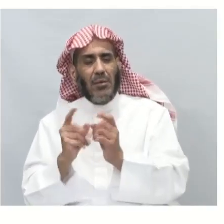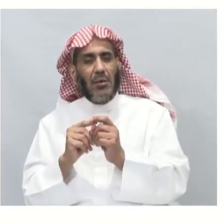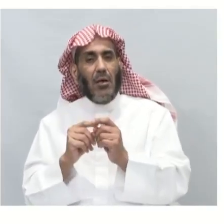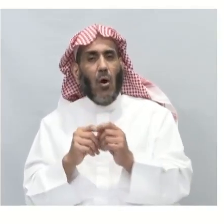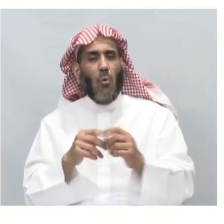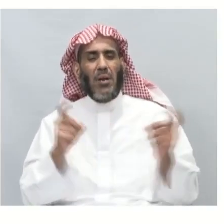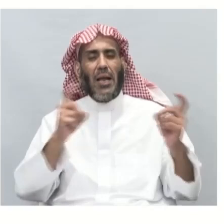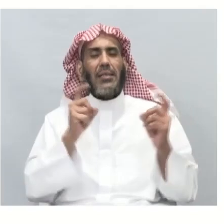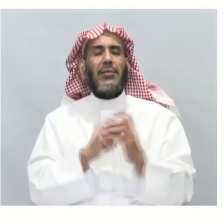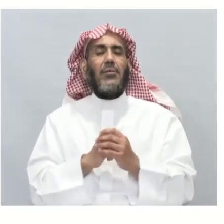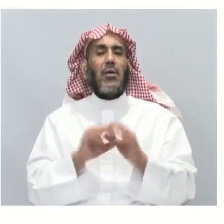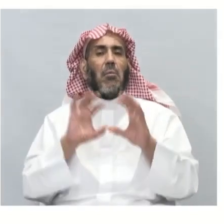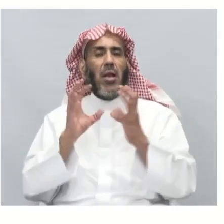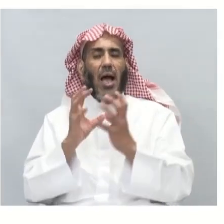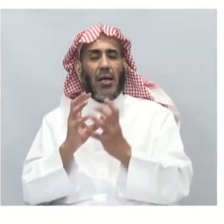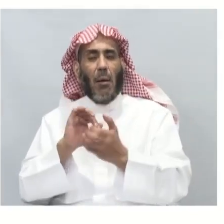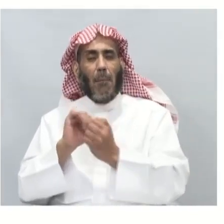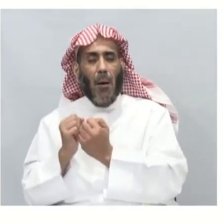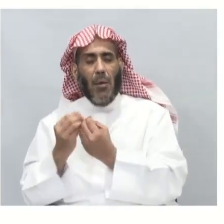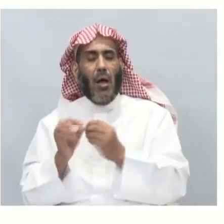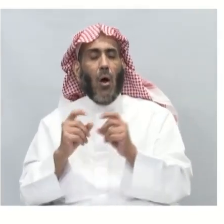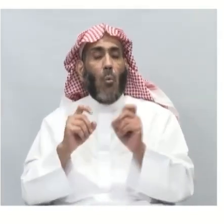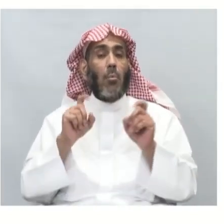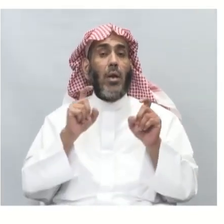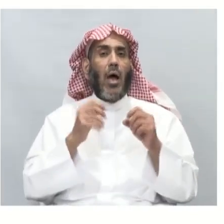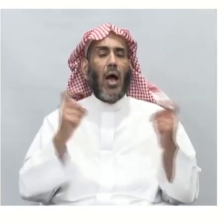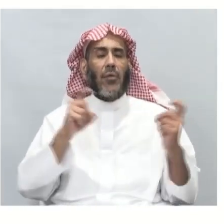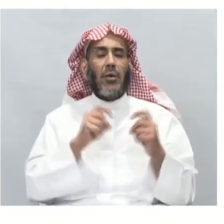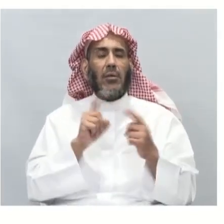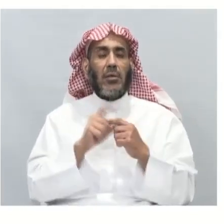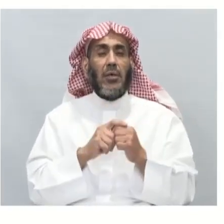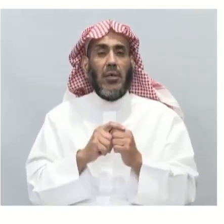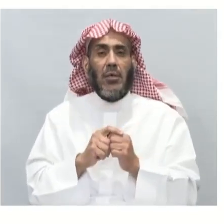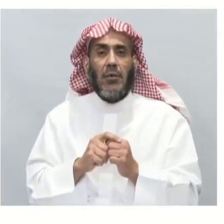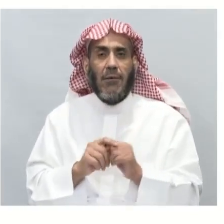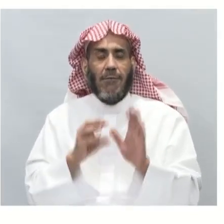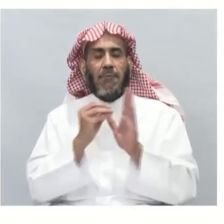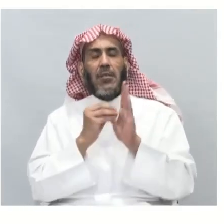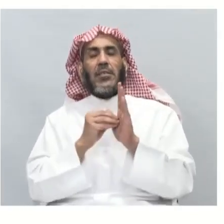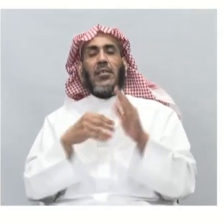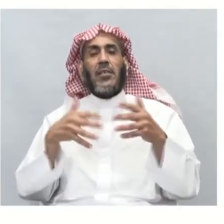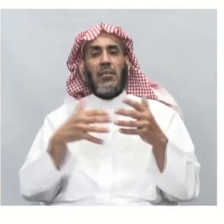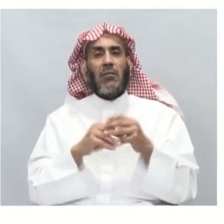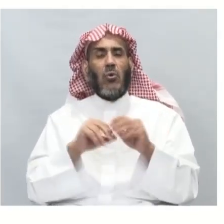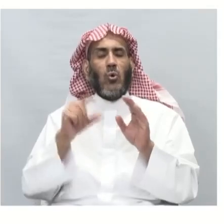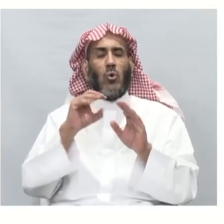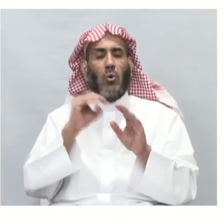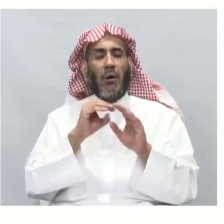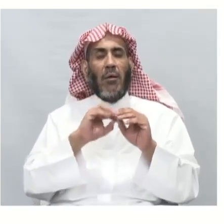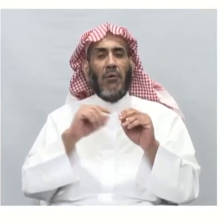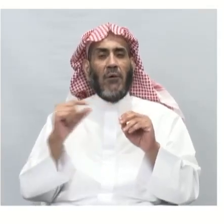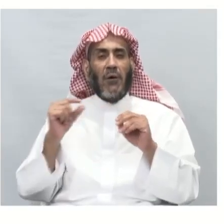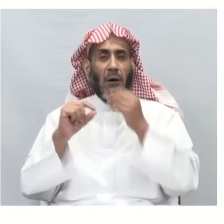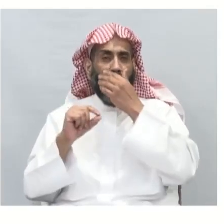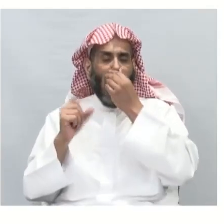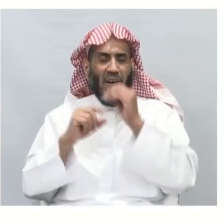من اعاديها ان كان من حزبها او من اعاديها ولذلك من خلال النص تجد جمله من المفردات